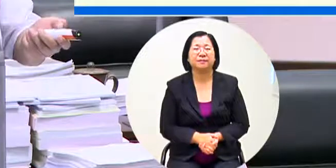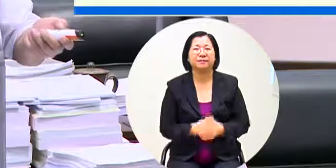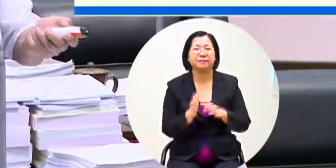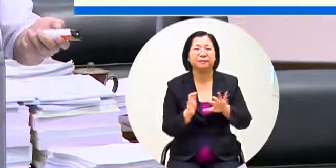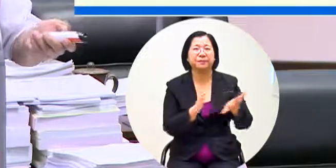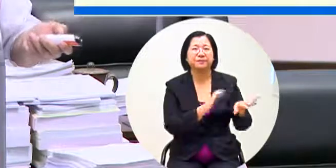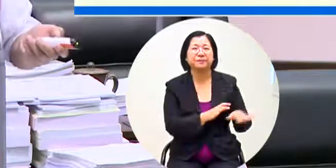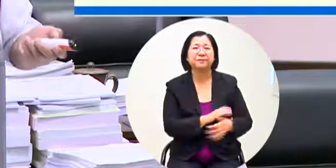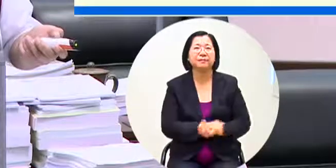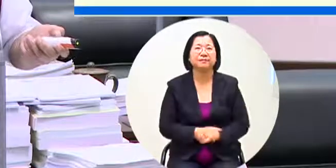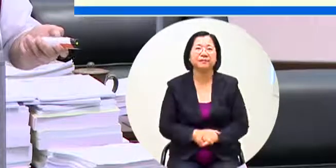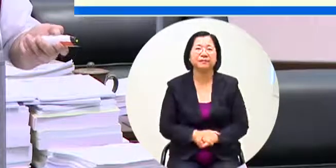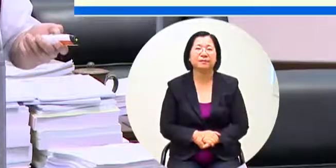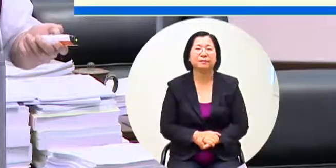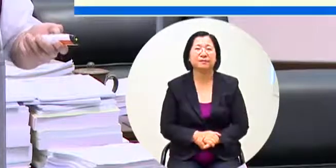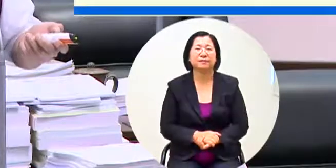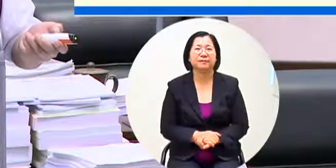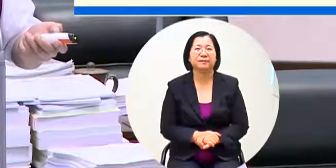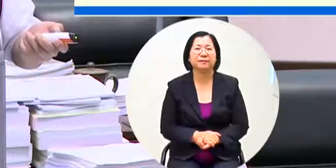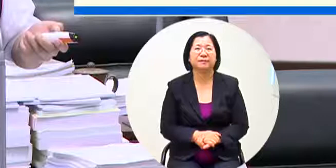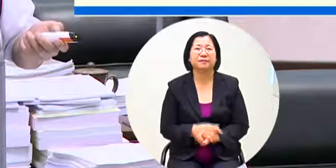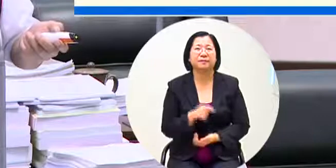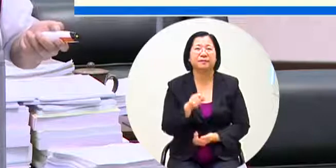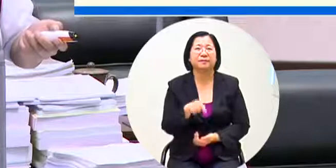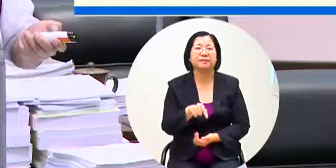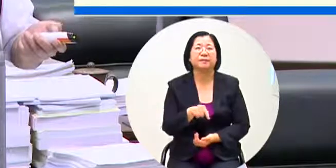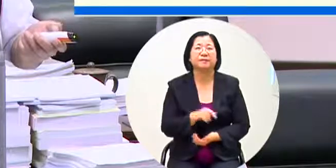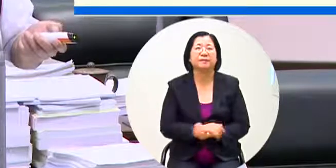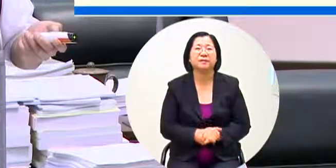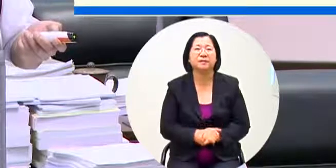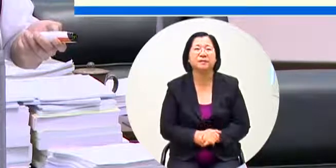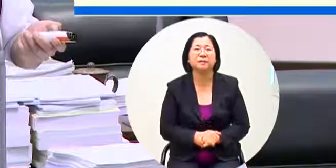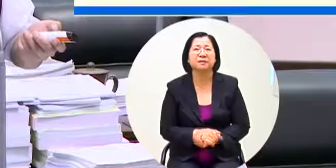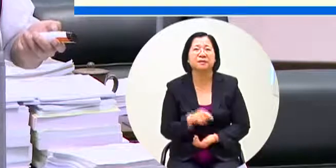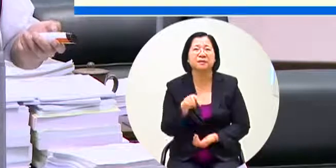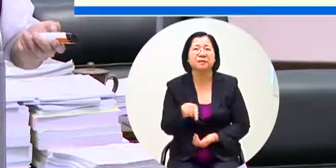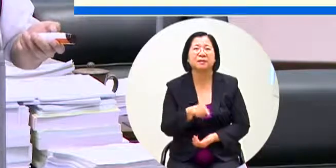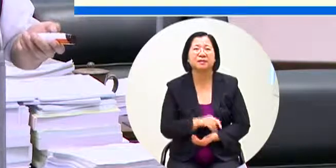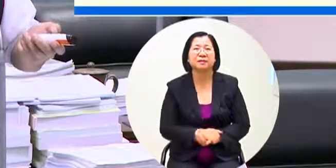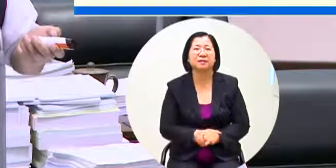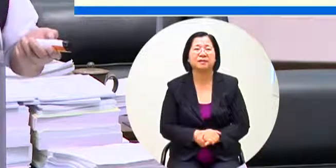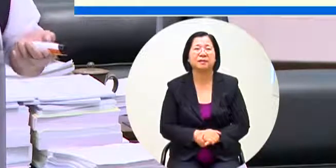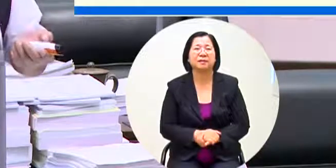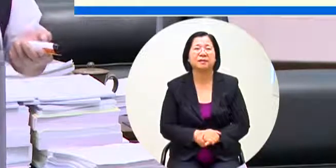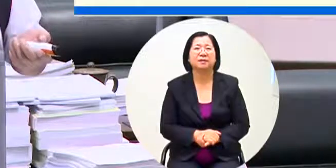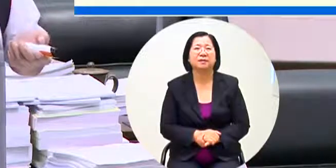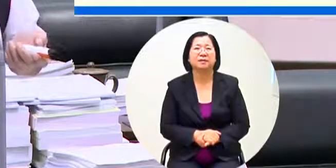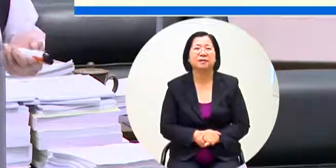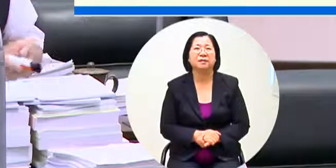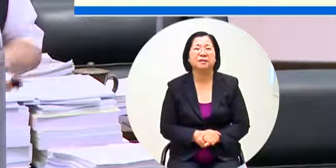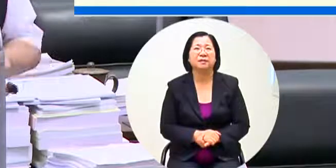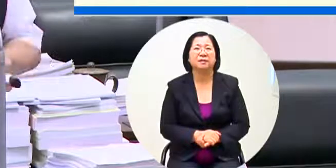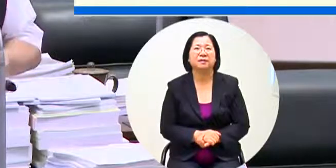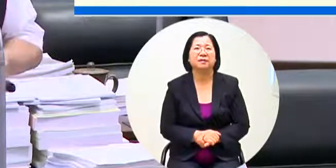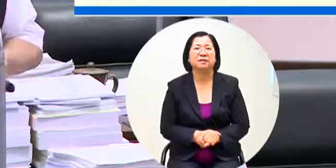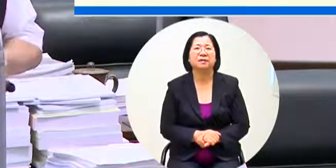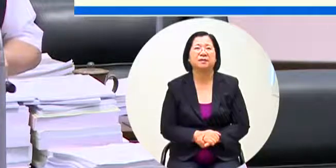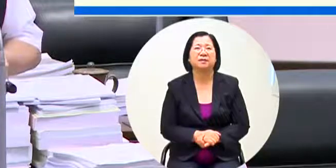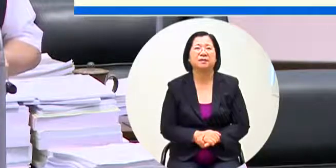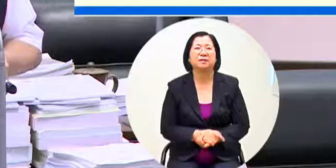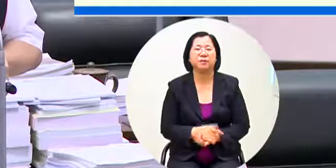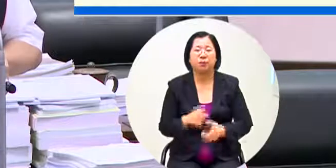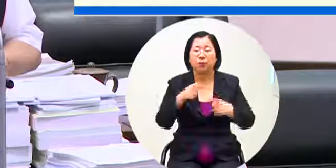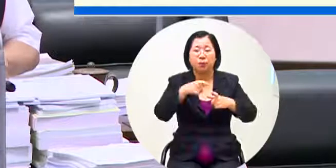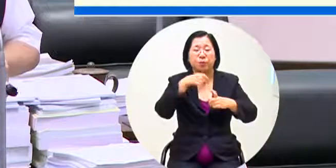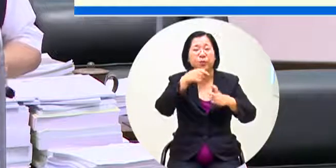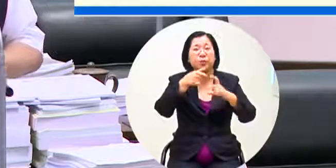这是进现有啦吼，现有因这个就在是园区里面现有的这